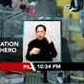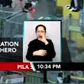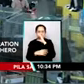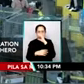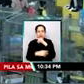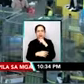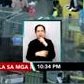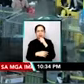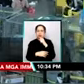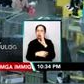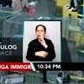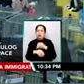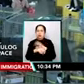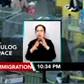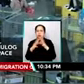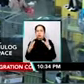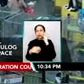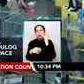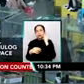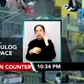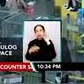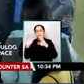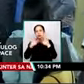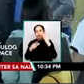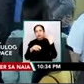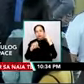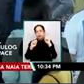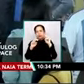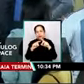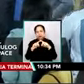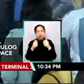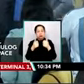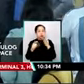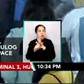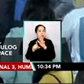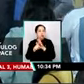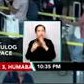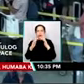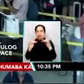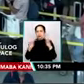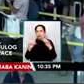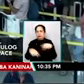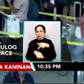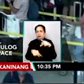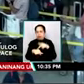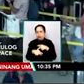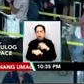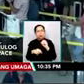naman makakaapekto ang naranasang airspace shutdown sa isa sa pinakamalaking festival ng bansa. Wala naman daw silang